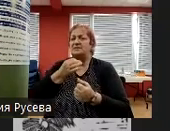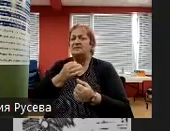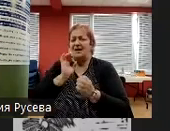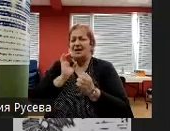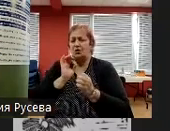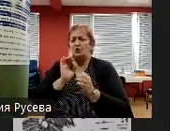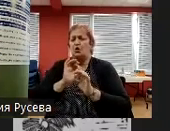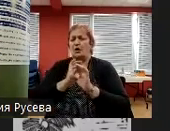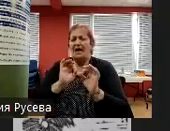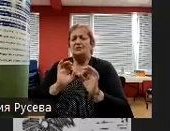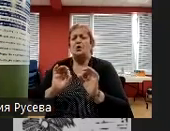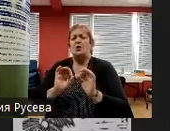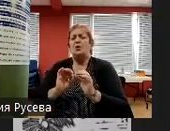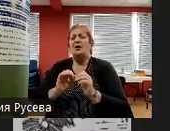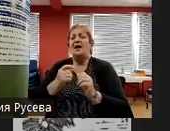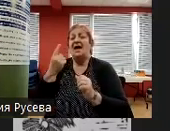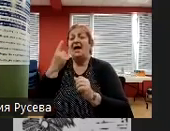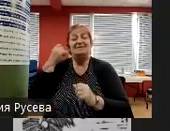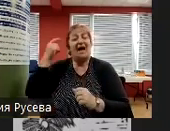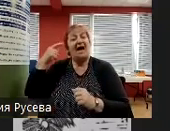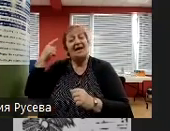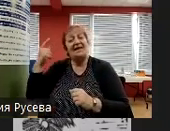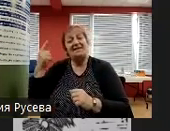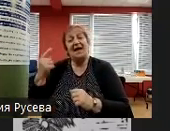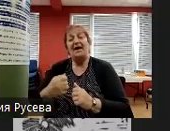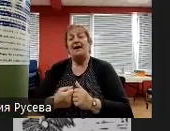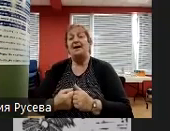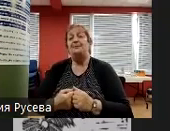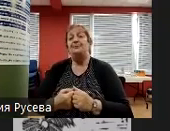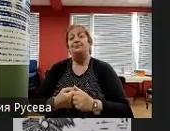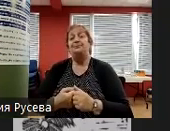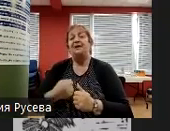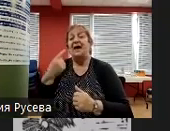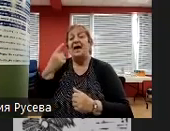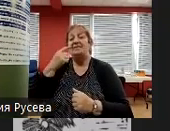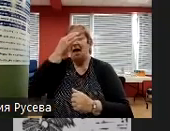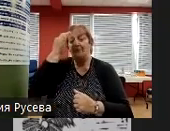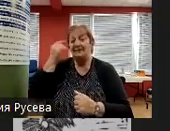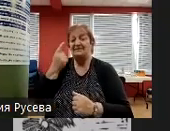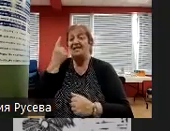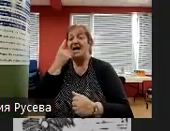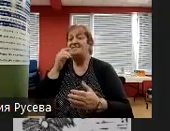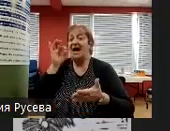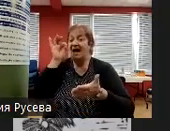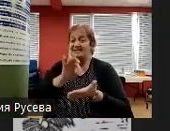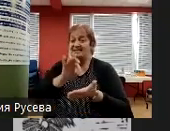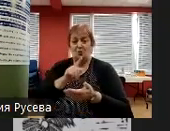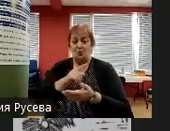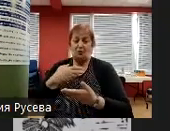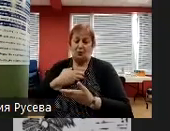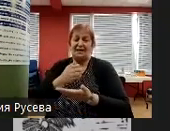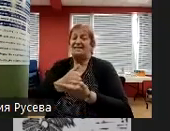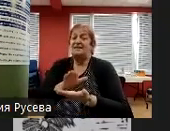точно, ясно и конкретно една идея, цел, която искате да